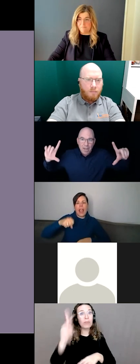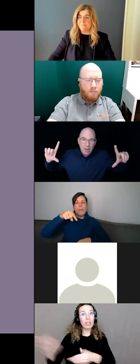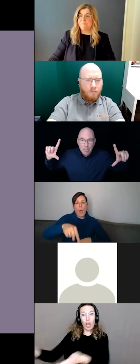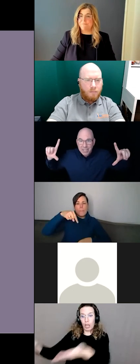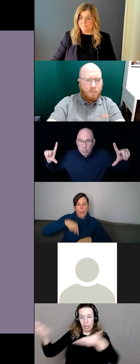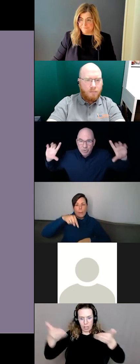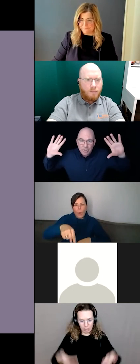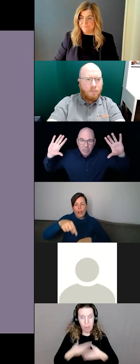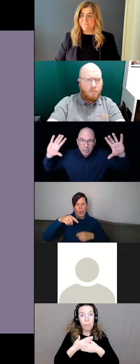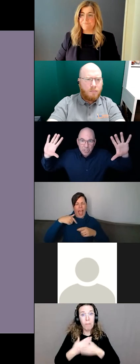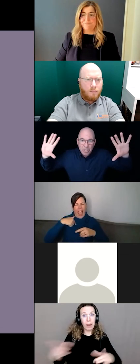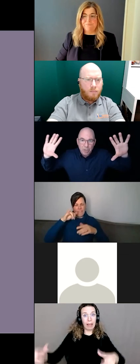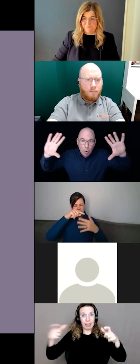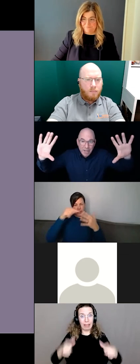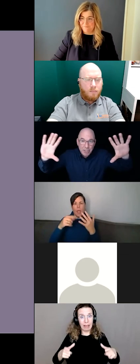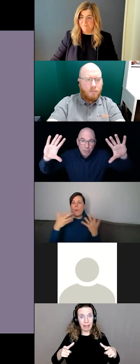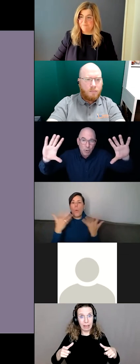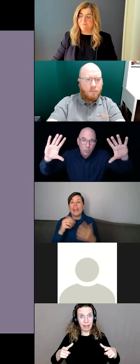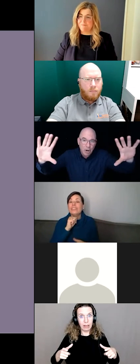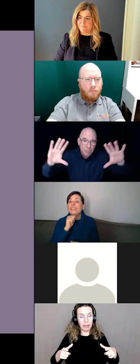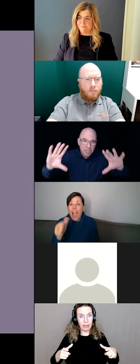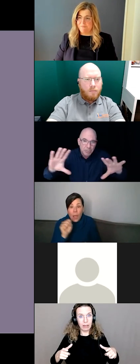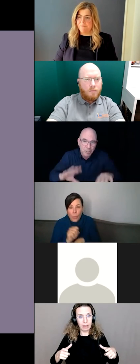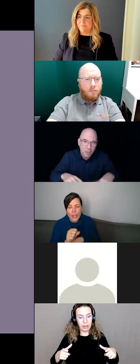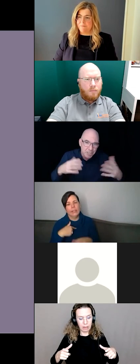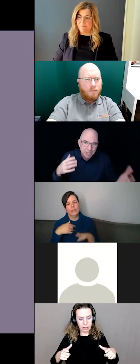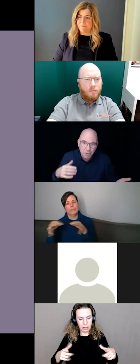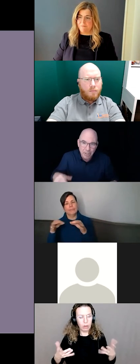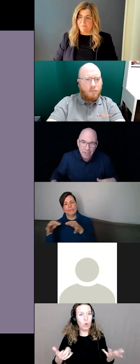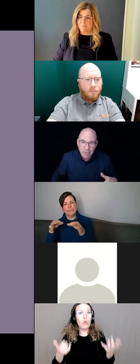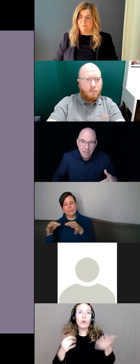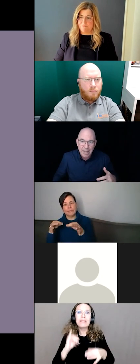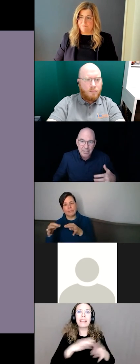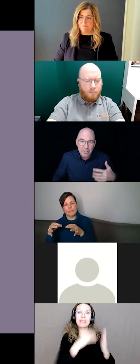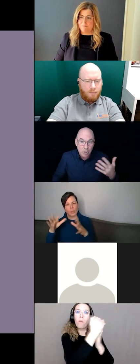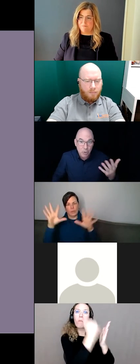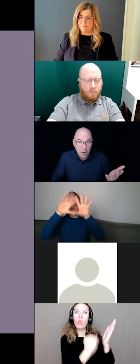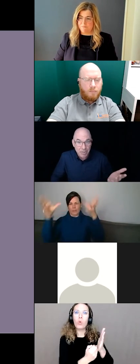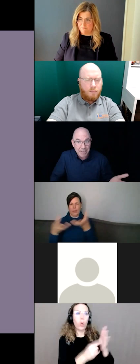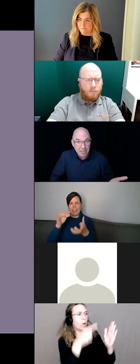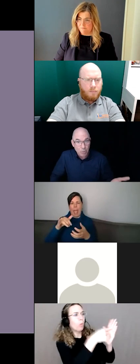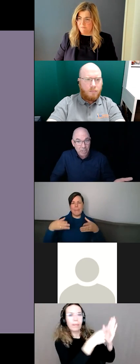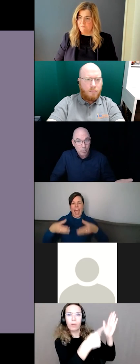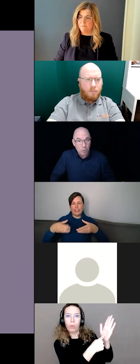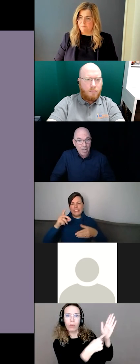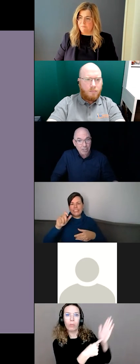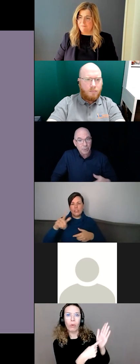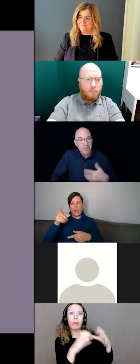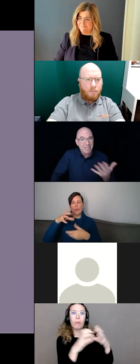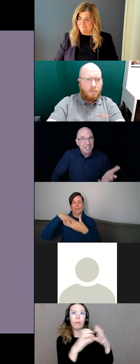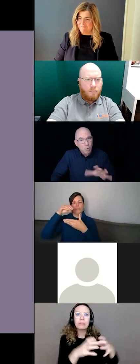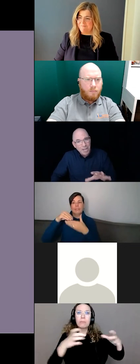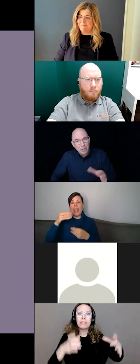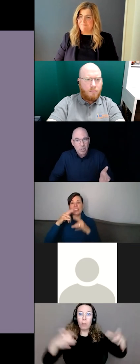mais ils ont un petit menu où tu peux pointer, où tu peux dire si tu veux grand, médium ou petit.